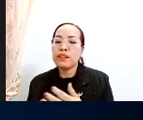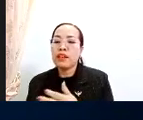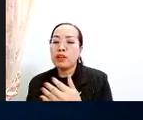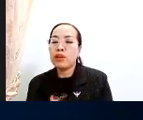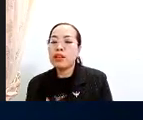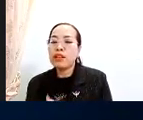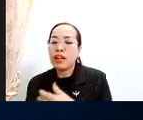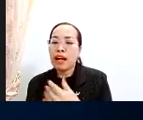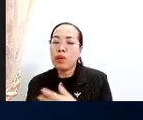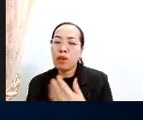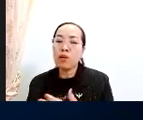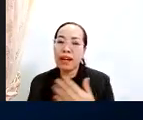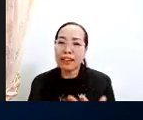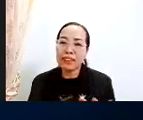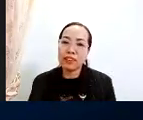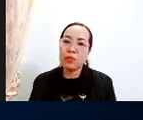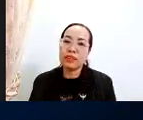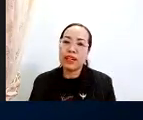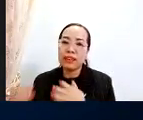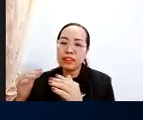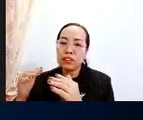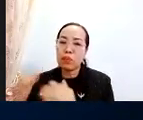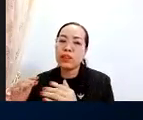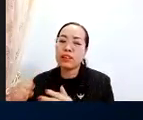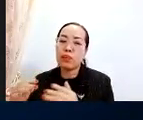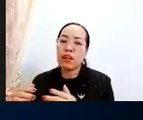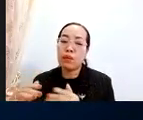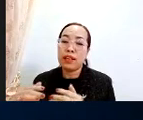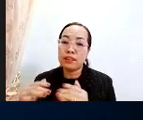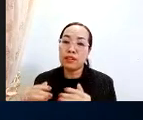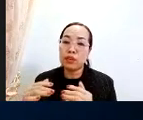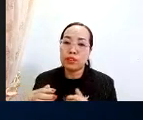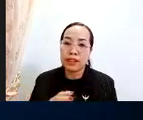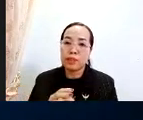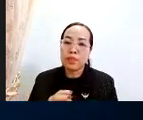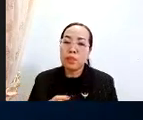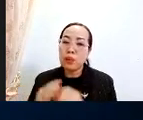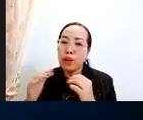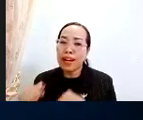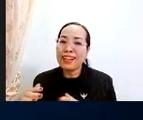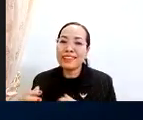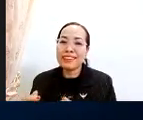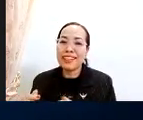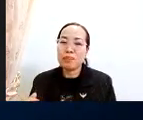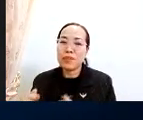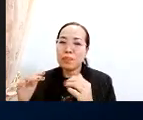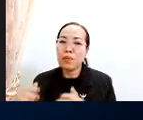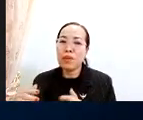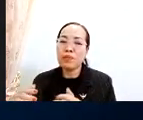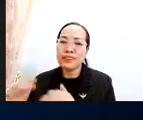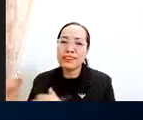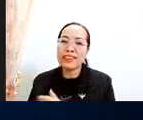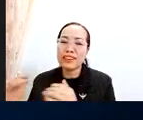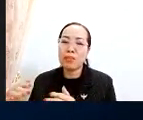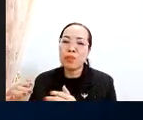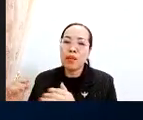bị lôi khao khó khát tịnh tua cha rương cùng cất qua khoai rương tôi tai pru ấy cha bị pru